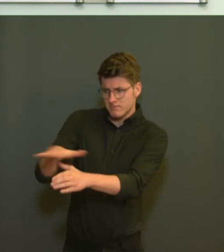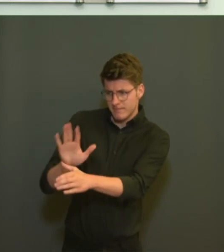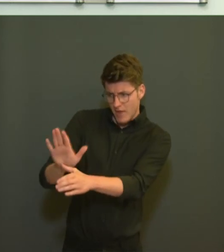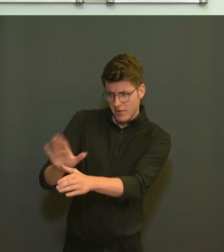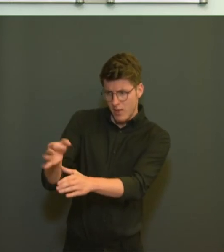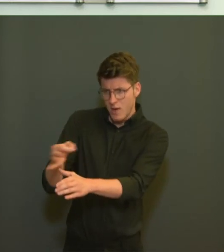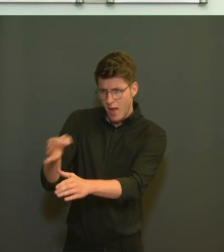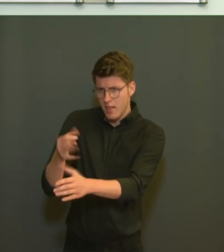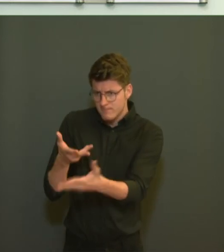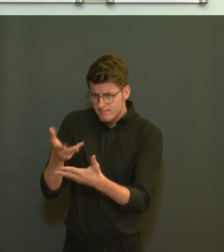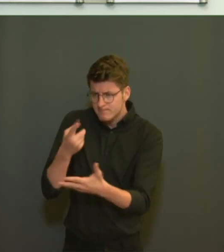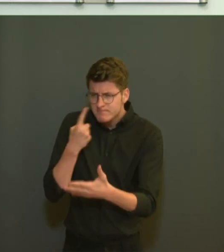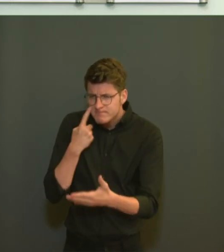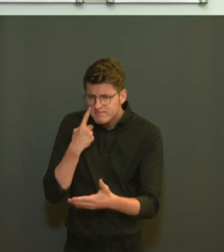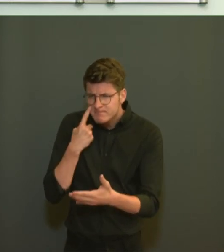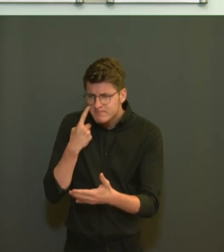groepen.